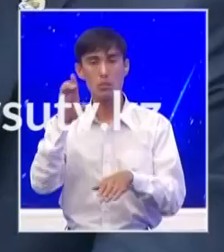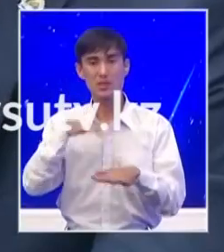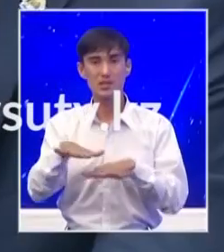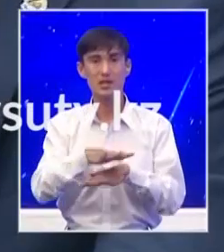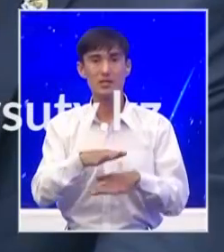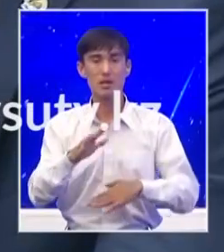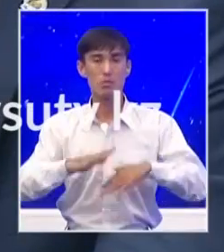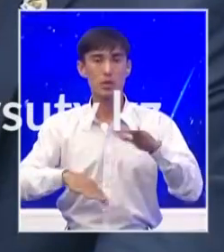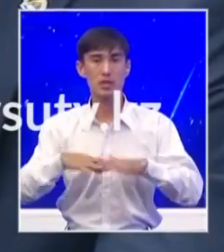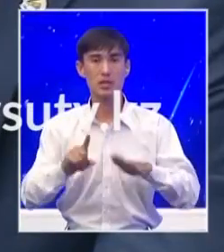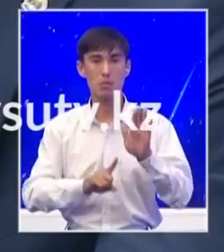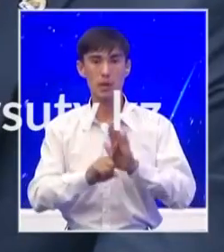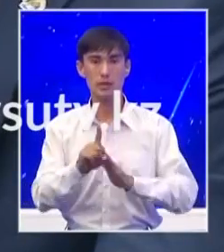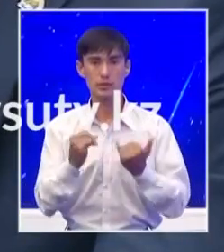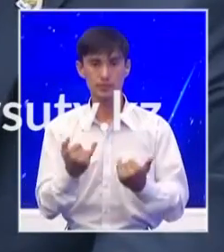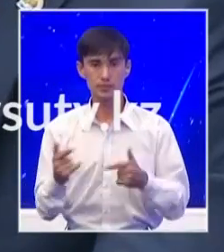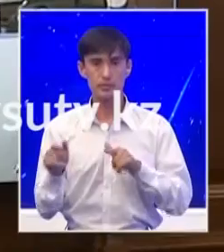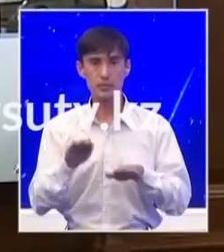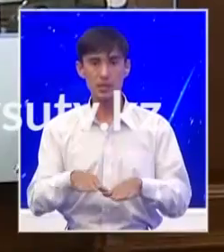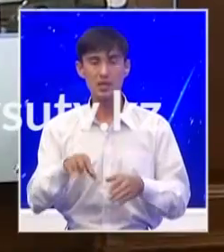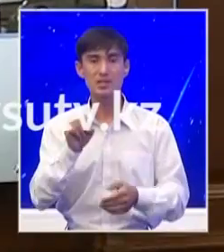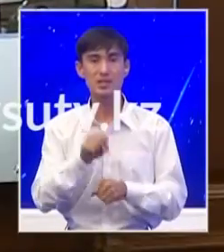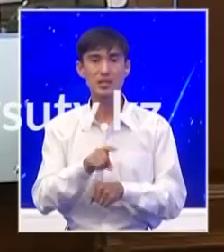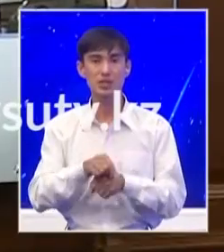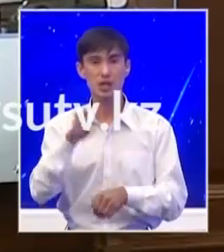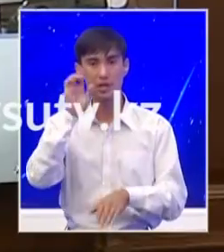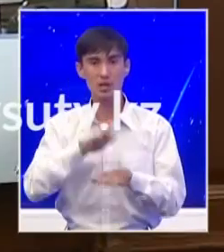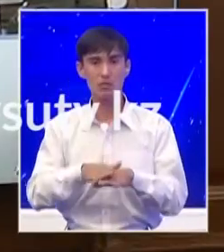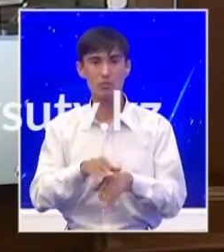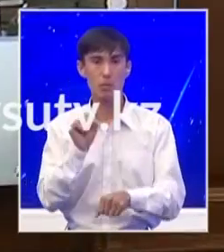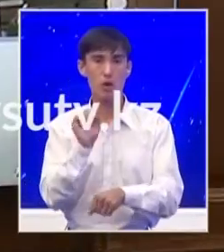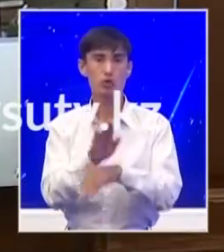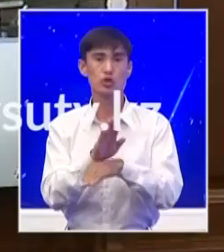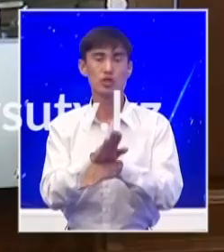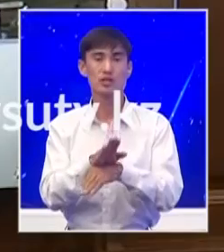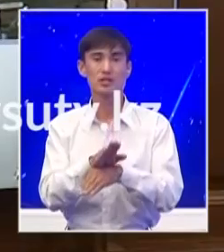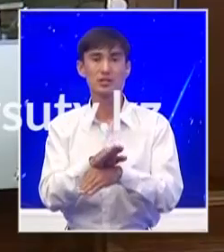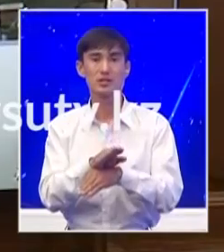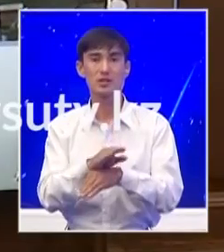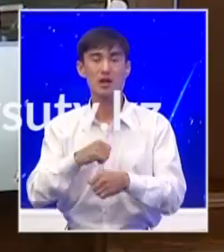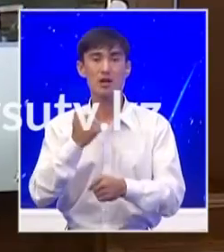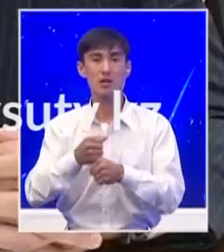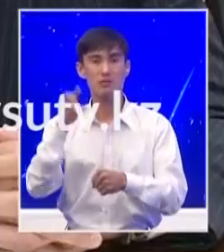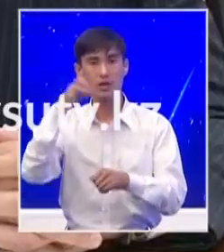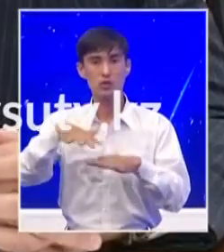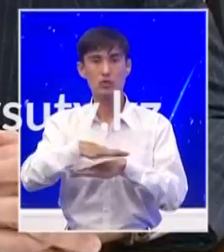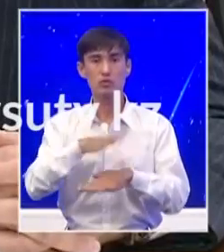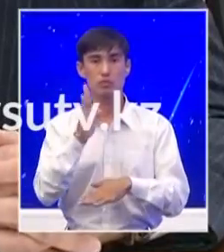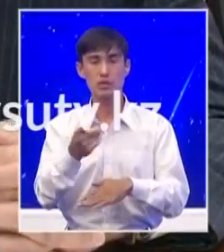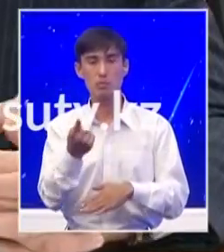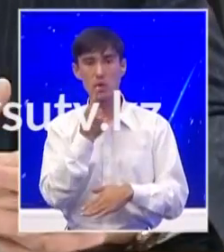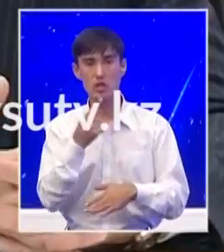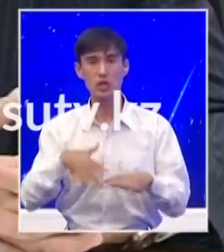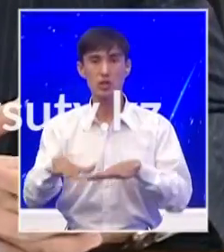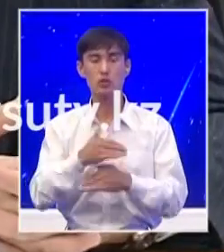этой практики уже положено. На местах же задача акимов – претворять в жизнь поручения главы государства и быть ближе к народу,